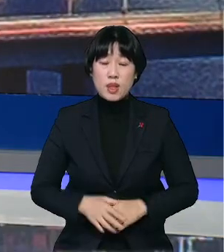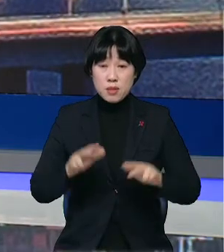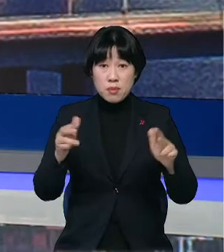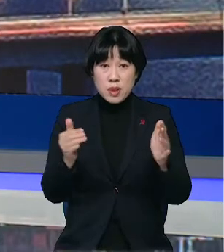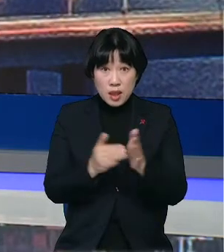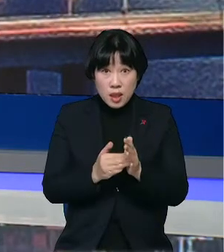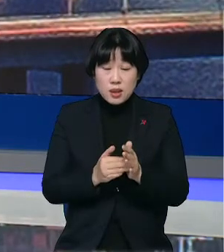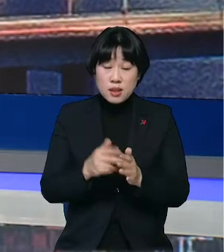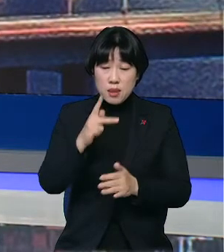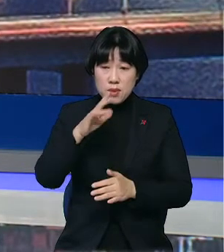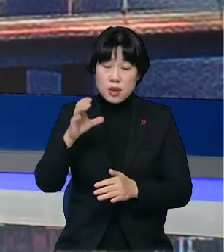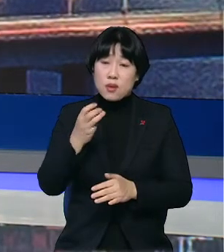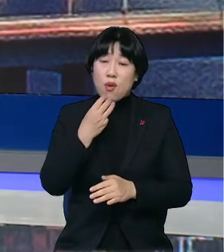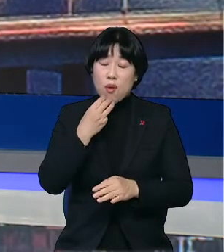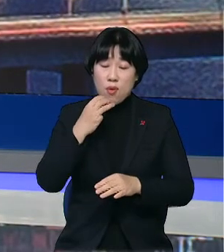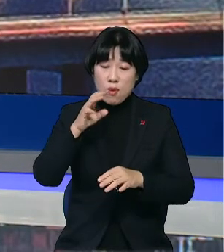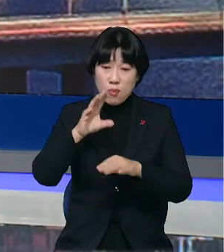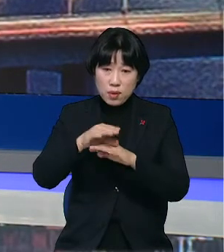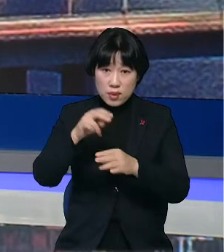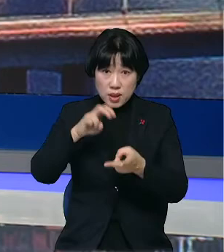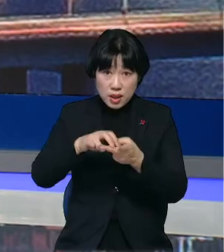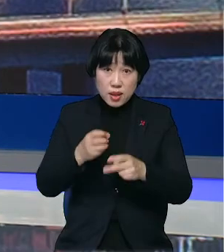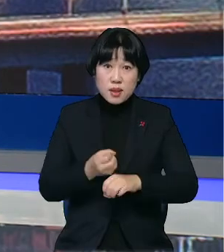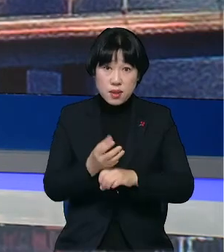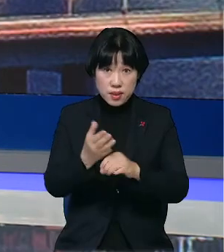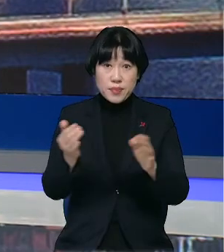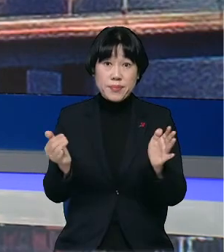지금까지 kbc 서울 방송센터에서 전해드렸습니다